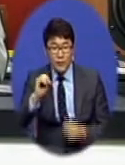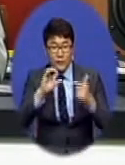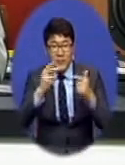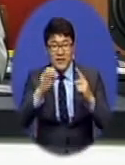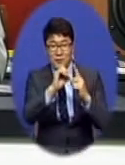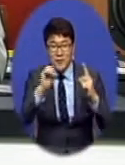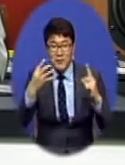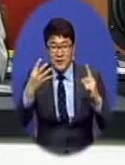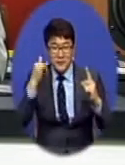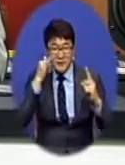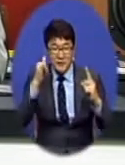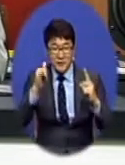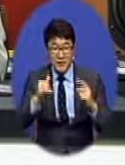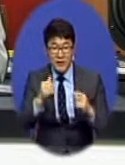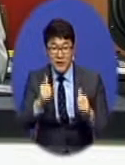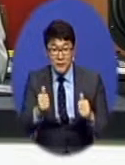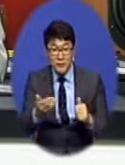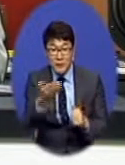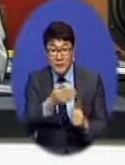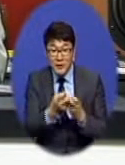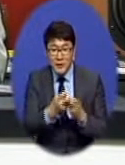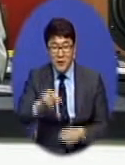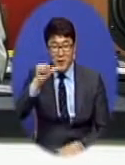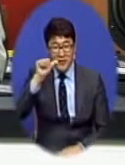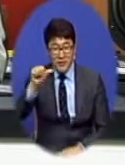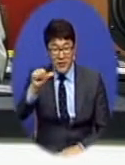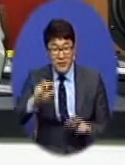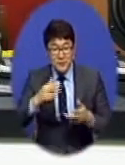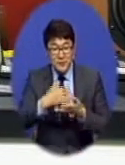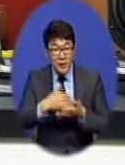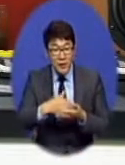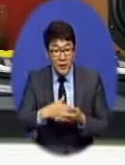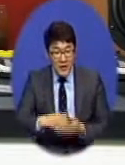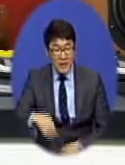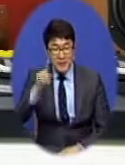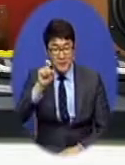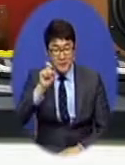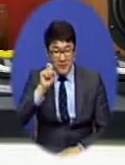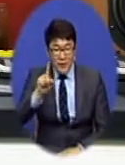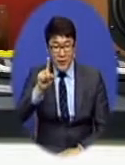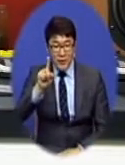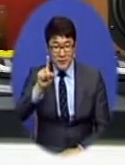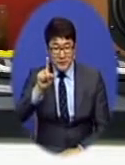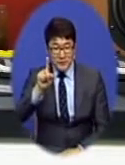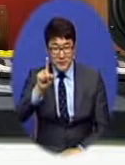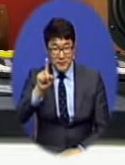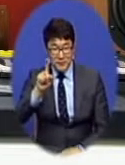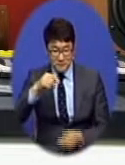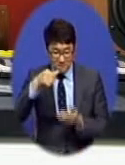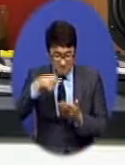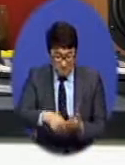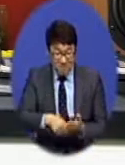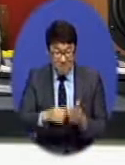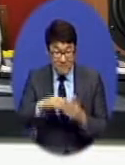ARS 060-608-1004번으로 들어오셔서 5번 시청자 심사에서 참여자 번호 11번입니다. 네. 11번을